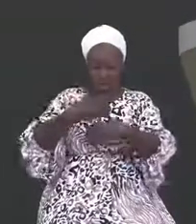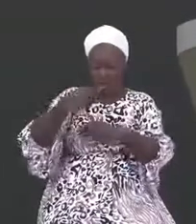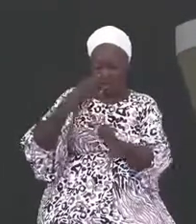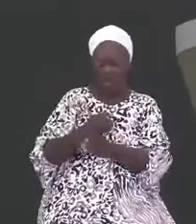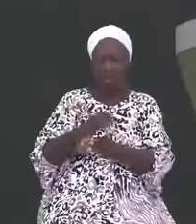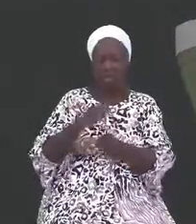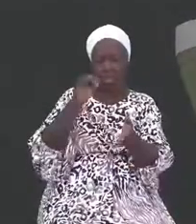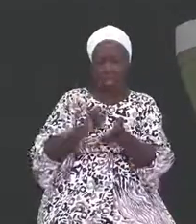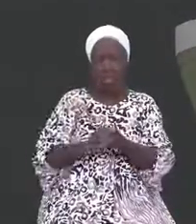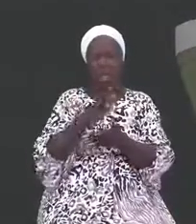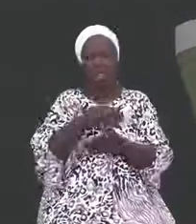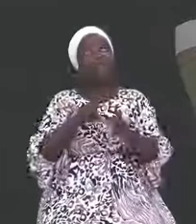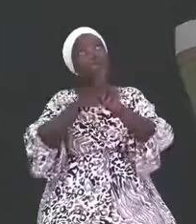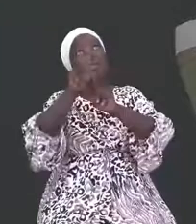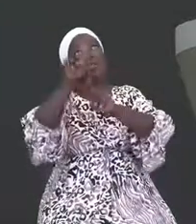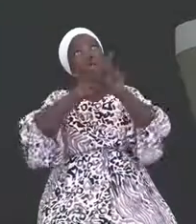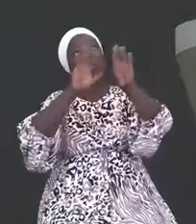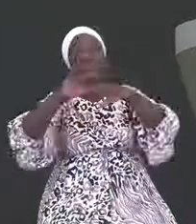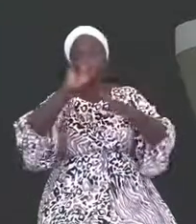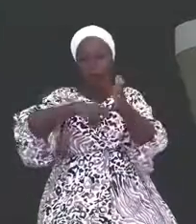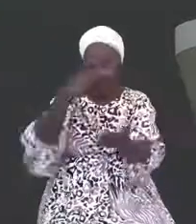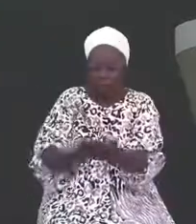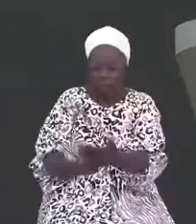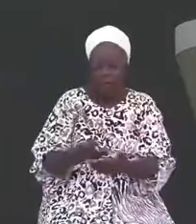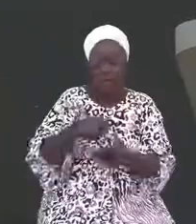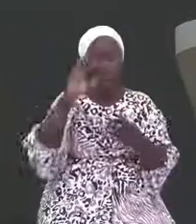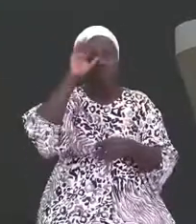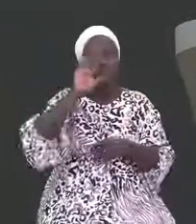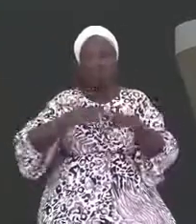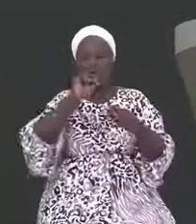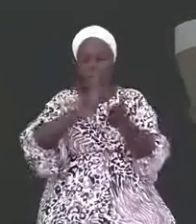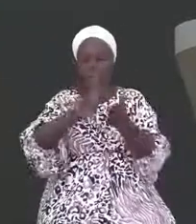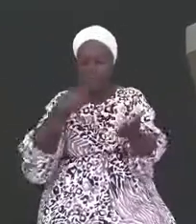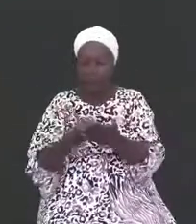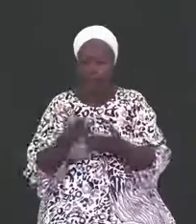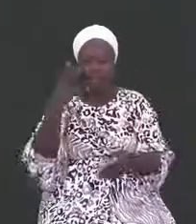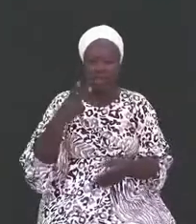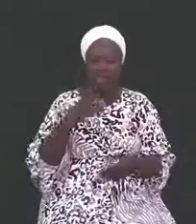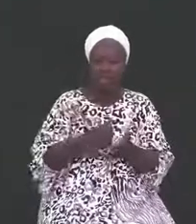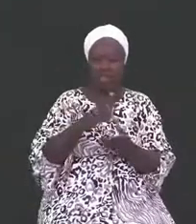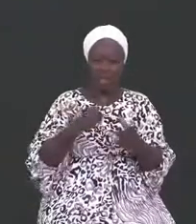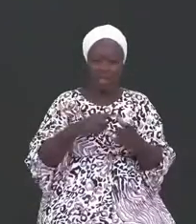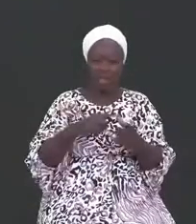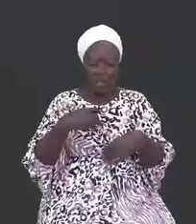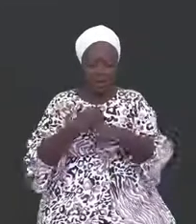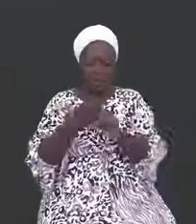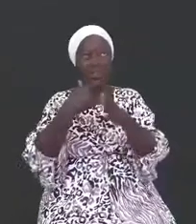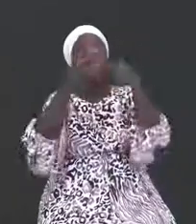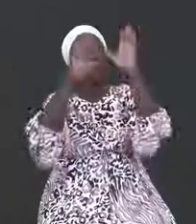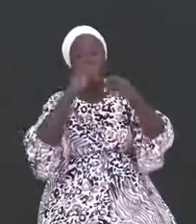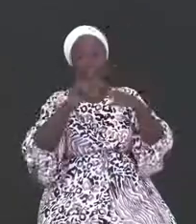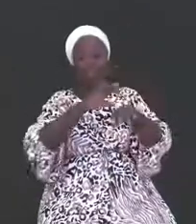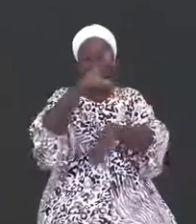tout. Et les étoiles ne tombent pas, la lune ne tombe pas. Regardez le fait. Il a fait les cieux et la